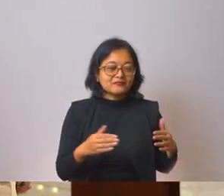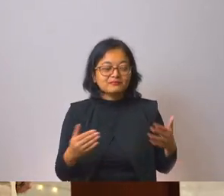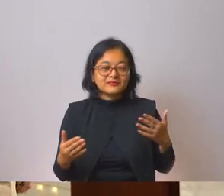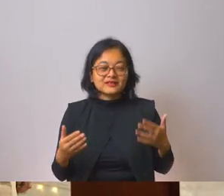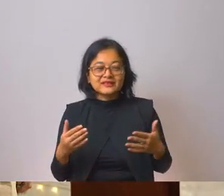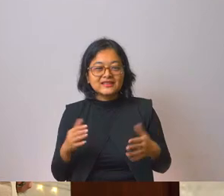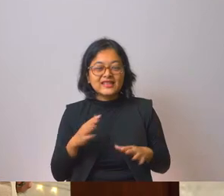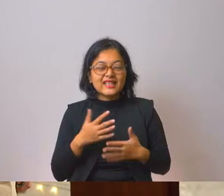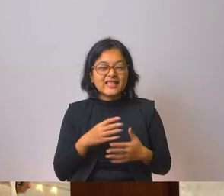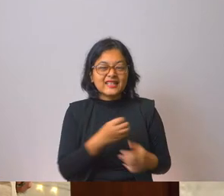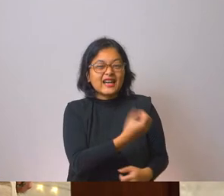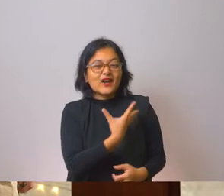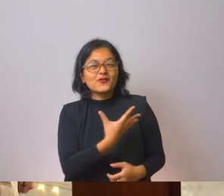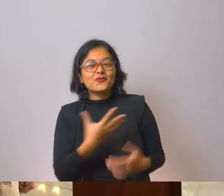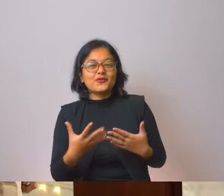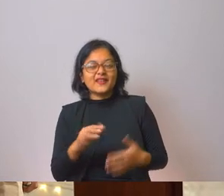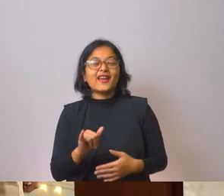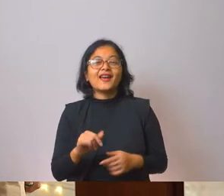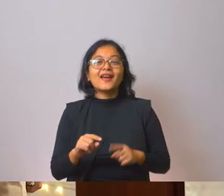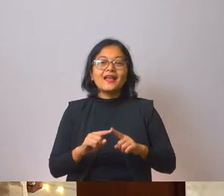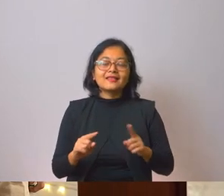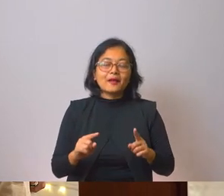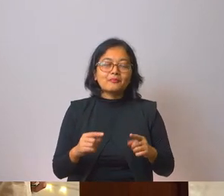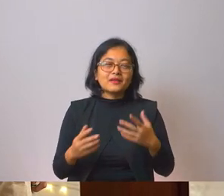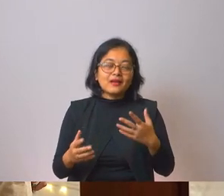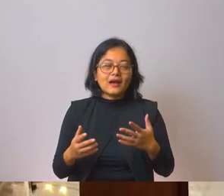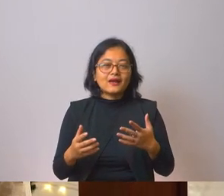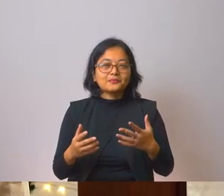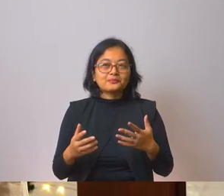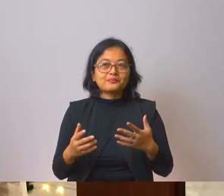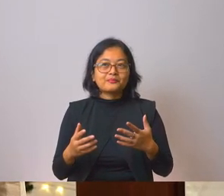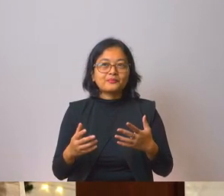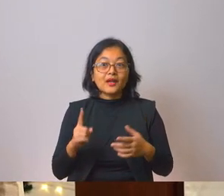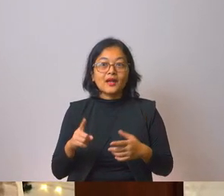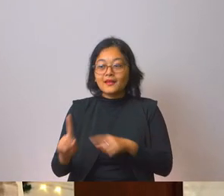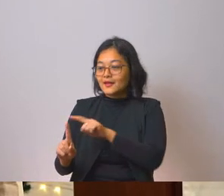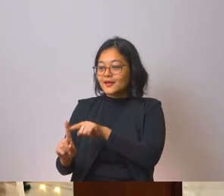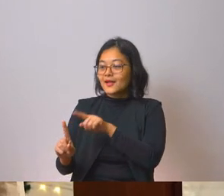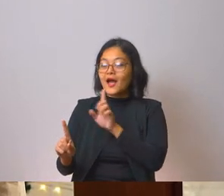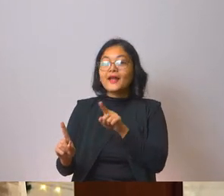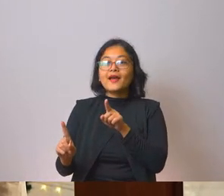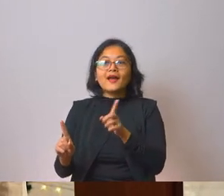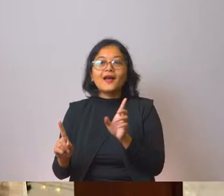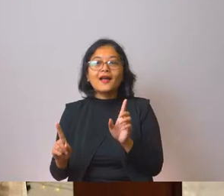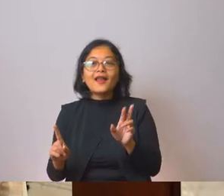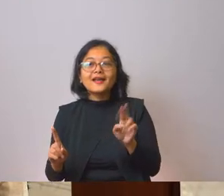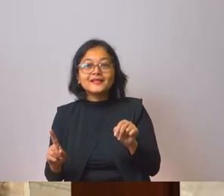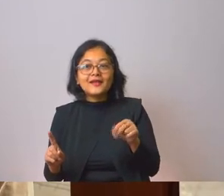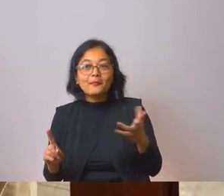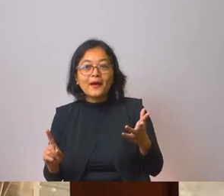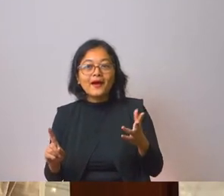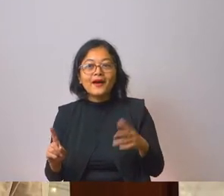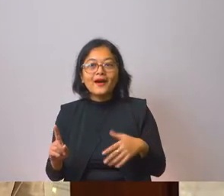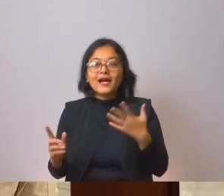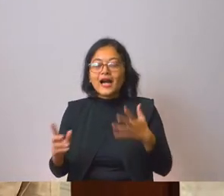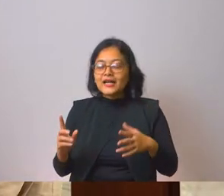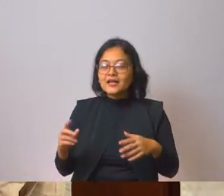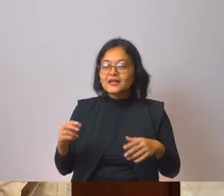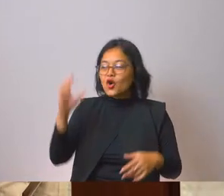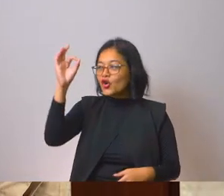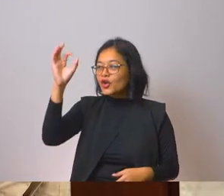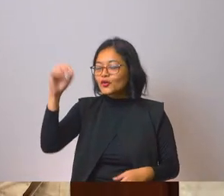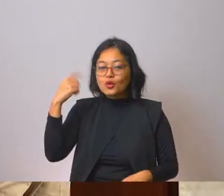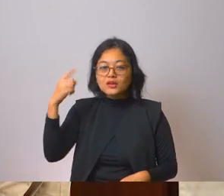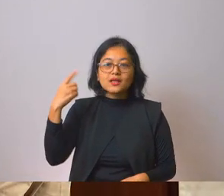atau ada lagi, Bos? Ada sih, tapi susah untuk dibilang. Susah untuk dibilang. Kamu